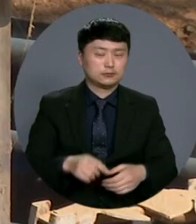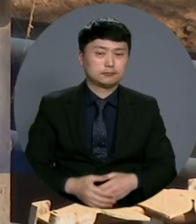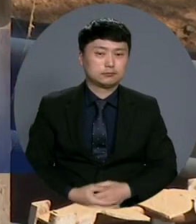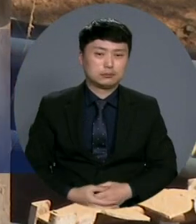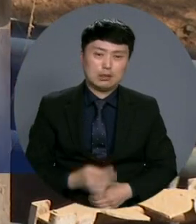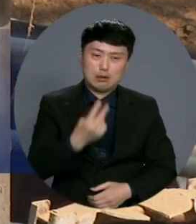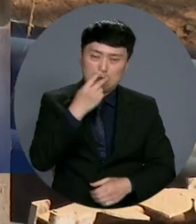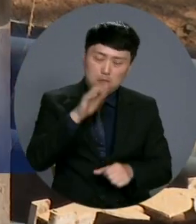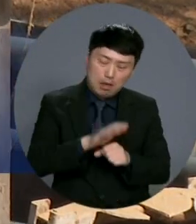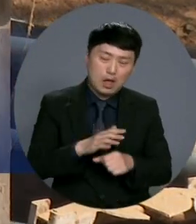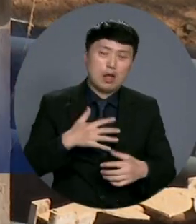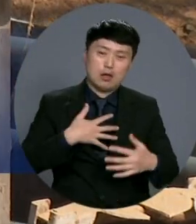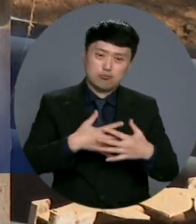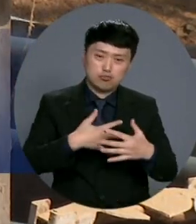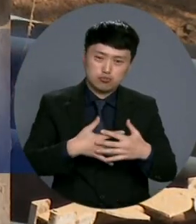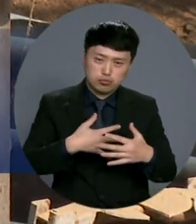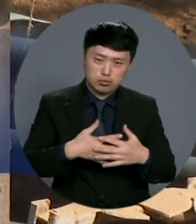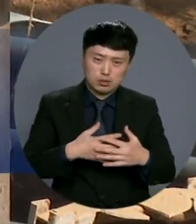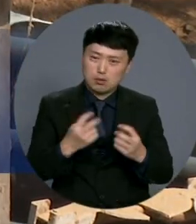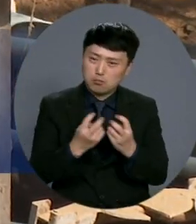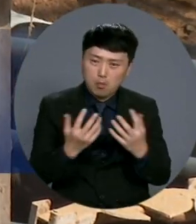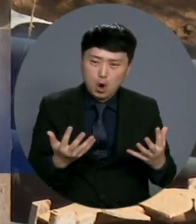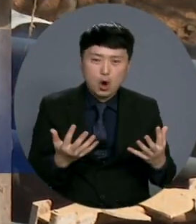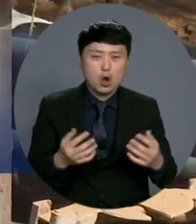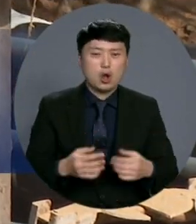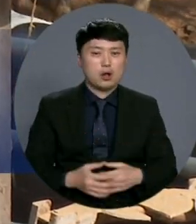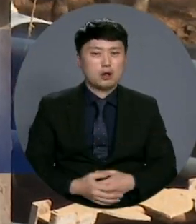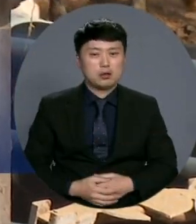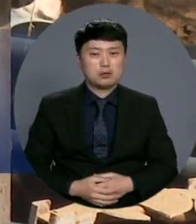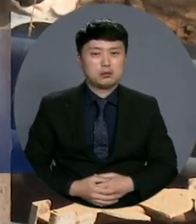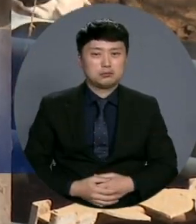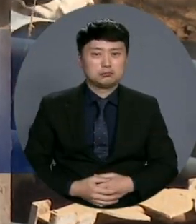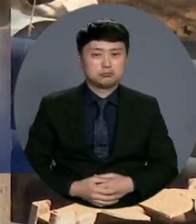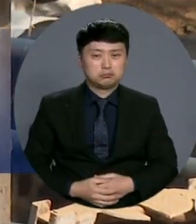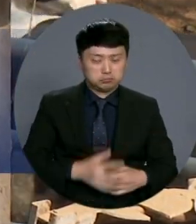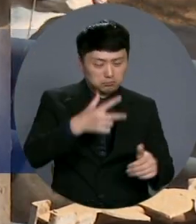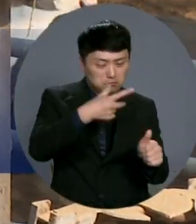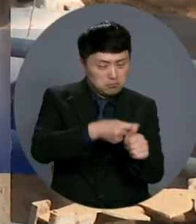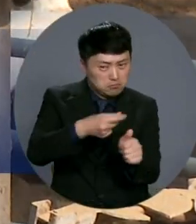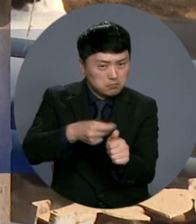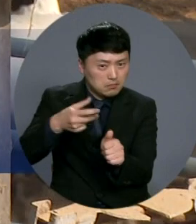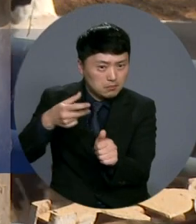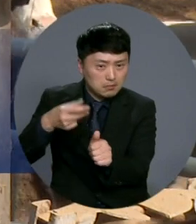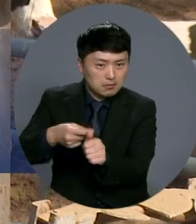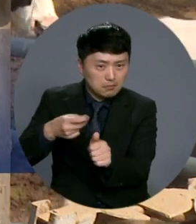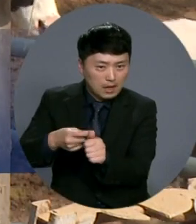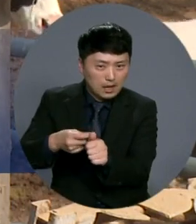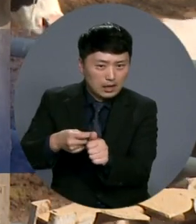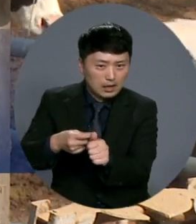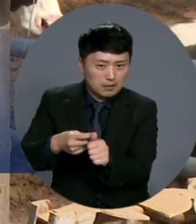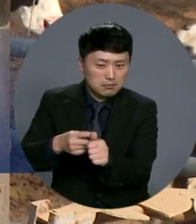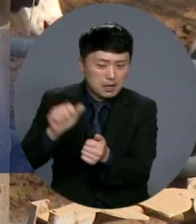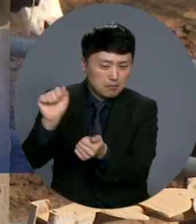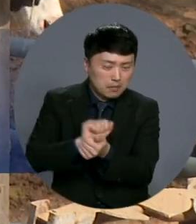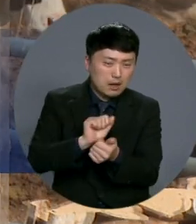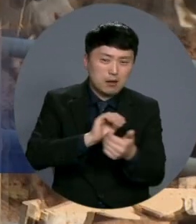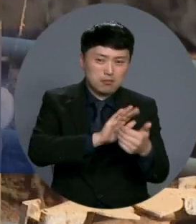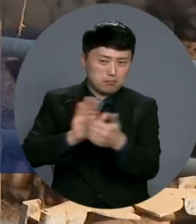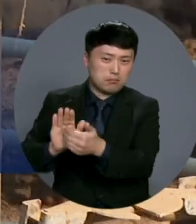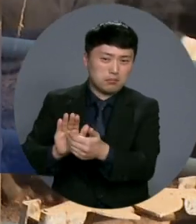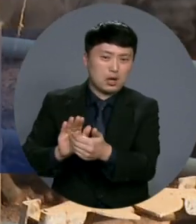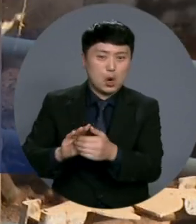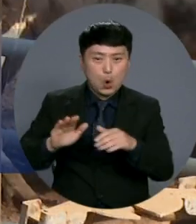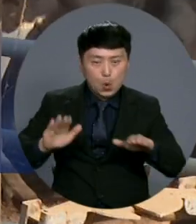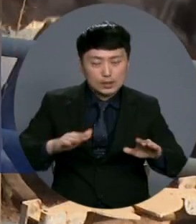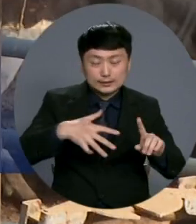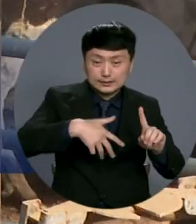황당하죠. 뭐 불안하죠. 그렇지만은 어쨌든 방역을 최대한해서 이 극복을 이겨내야죠.